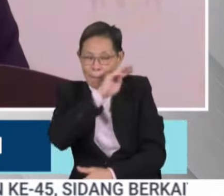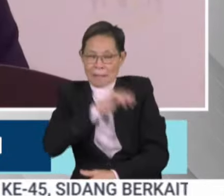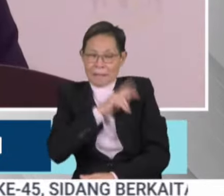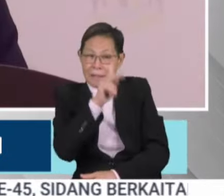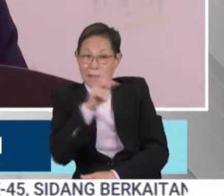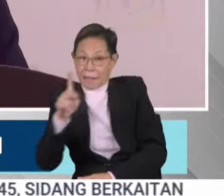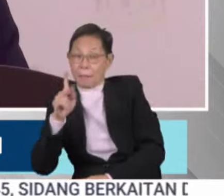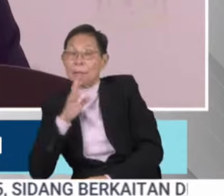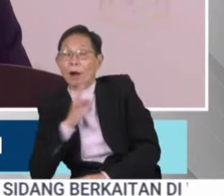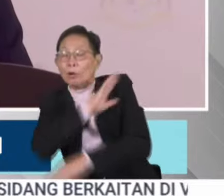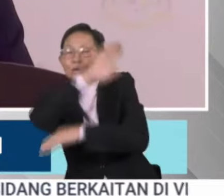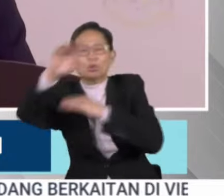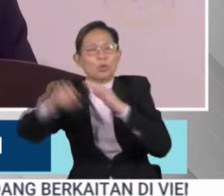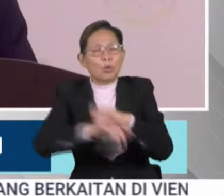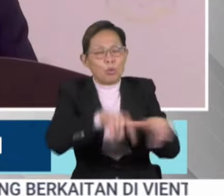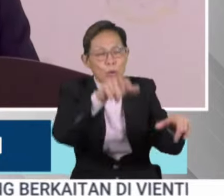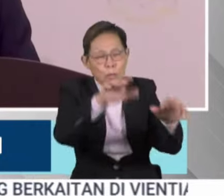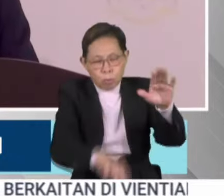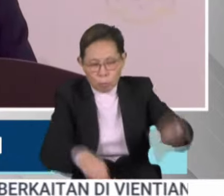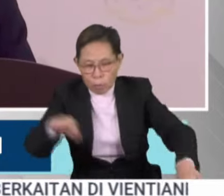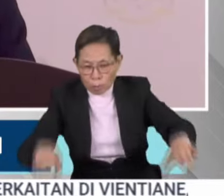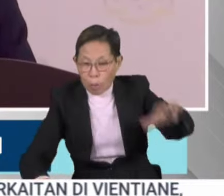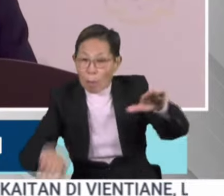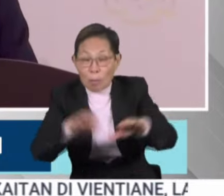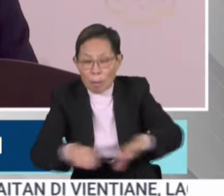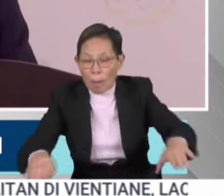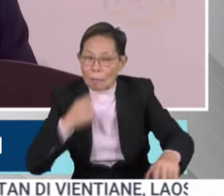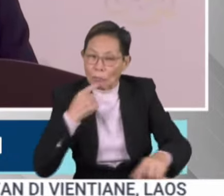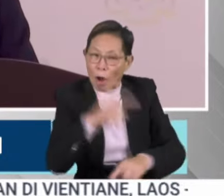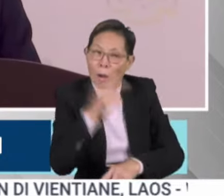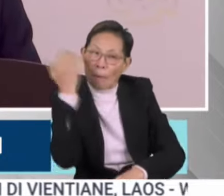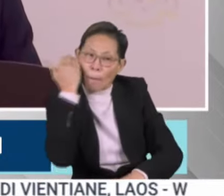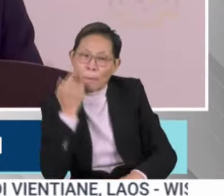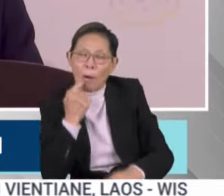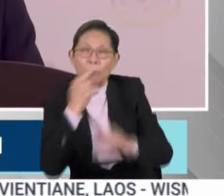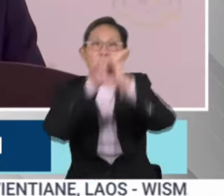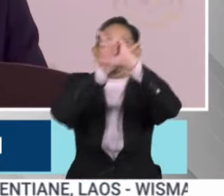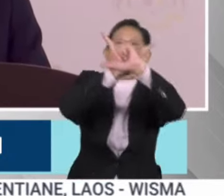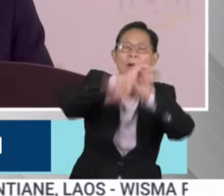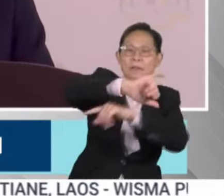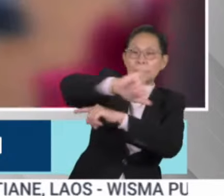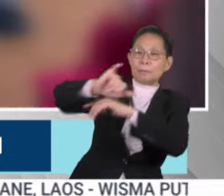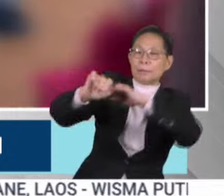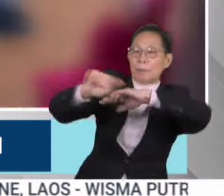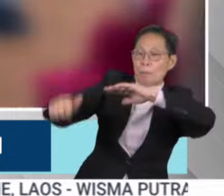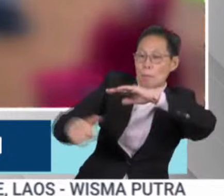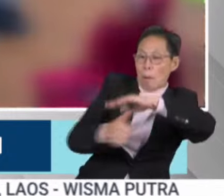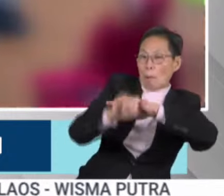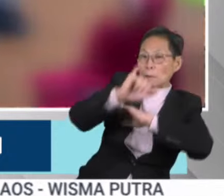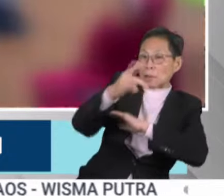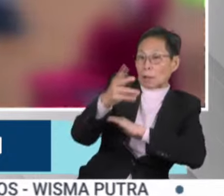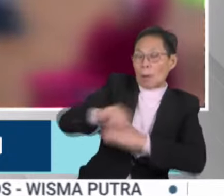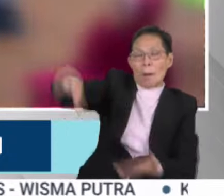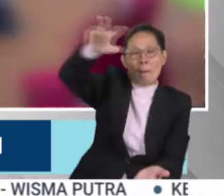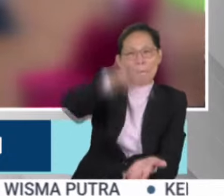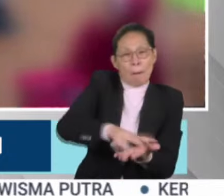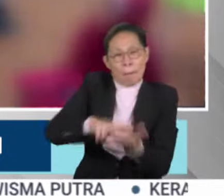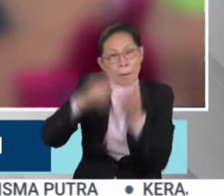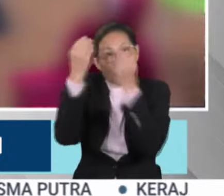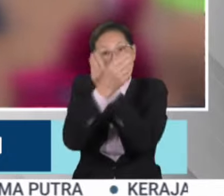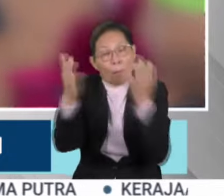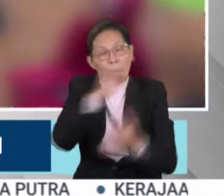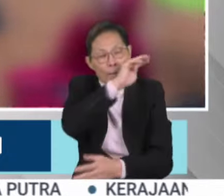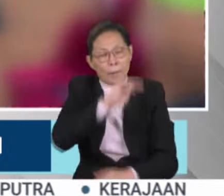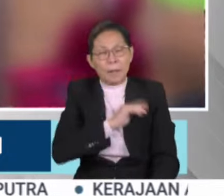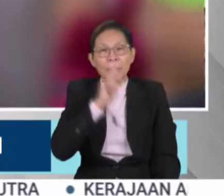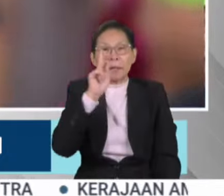Komunikasi berkata kesemua mereka kini telah mendapat perintah mahkamah untuk perlindungan di bawah JKM. Beliau mengesahkan perkara itu dimaklumkan